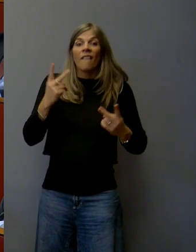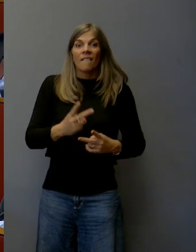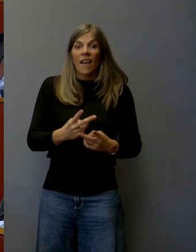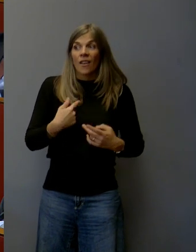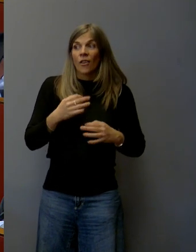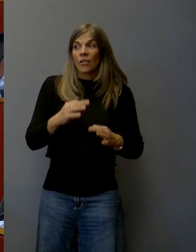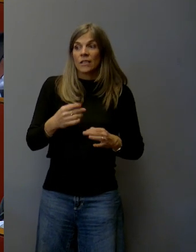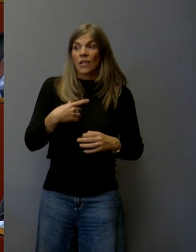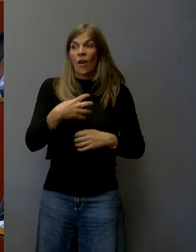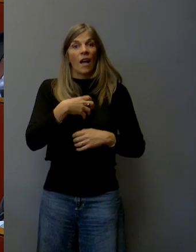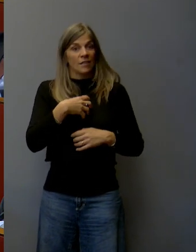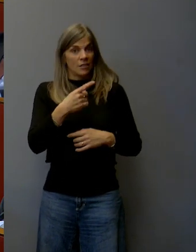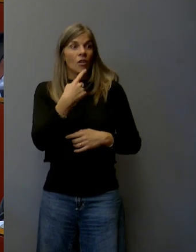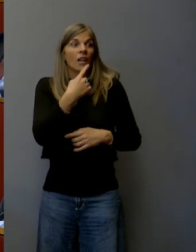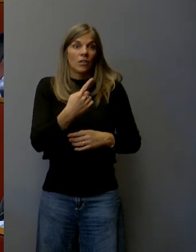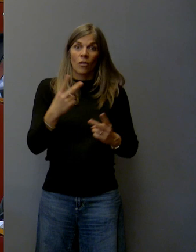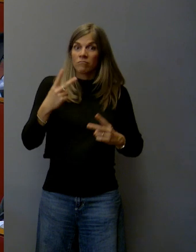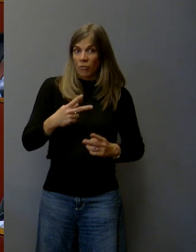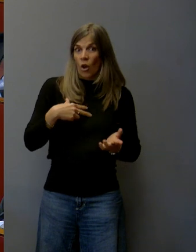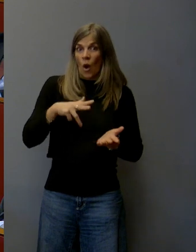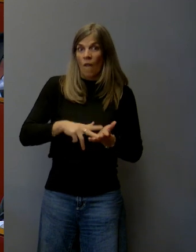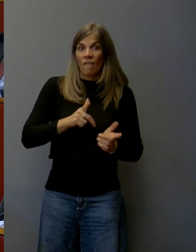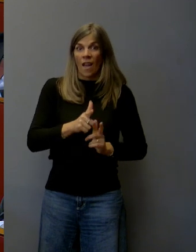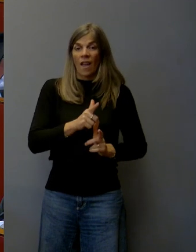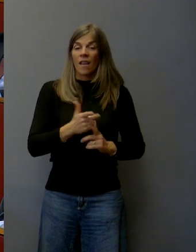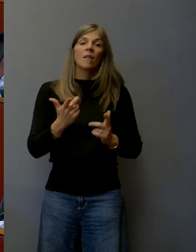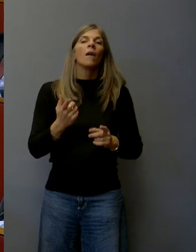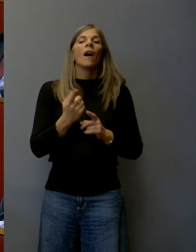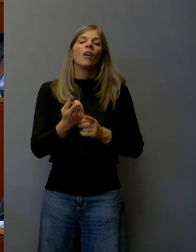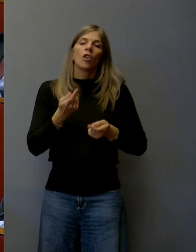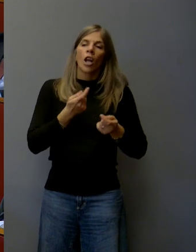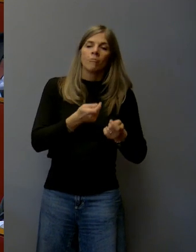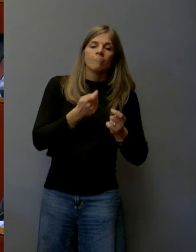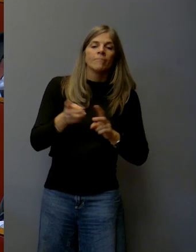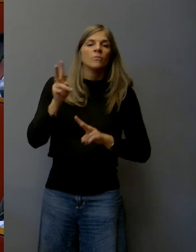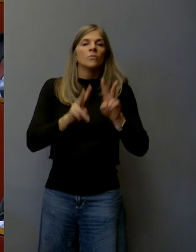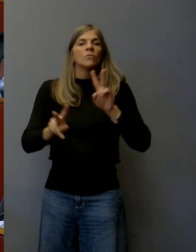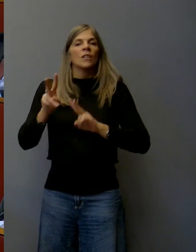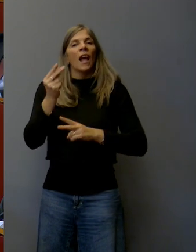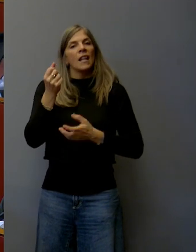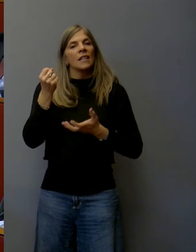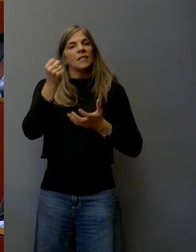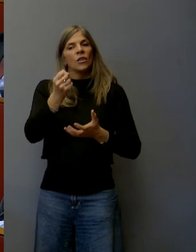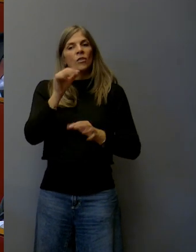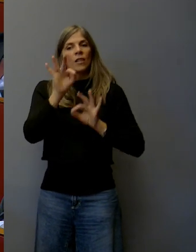l'assessore lo invito a riprendere in considerazione e a trovare le risorse per piazza Di